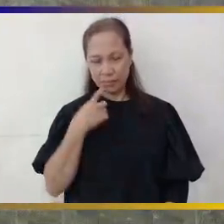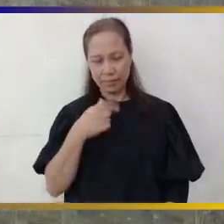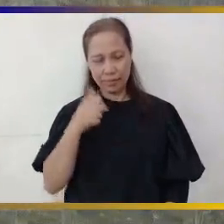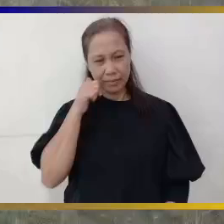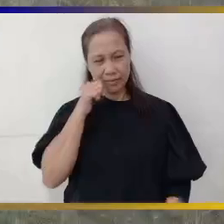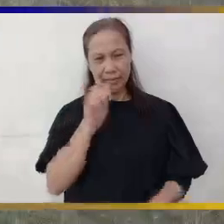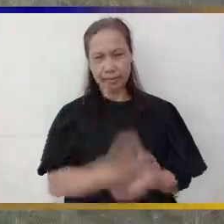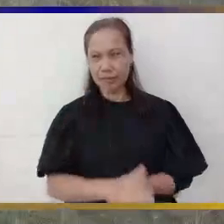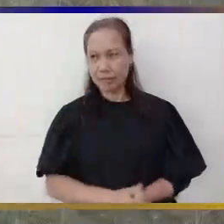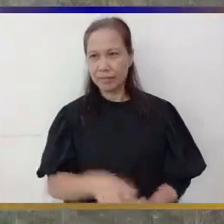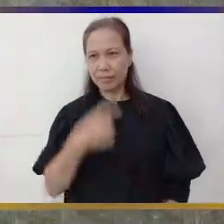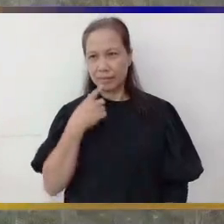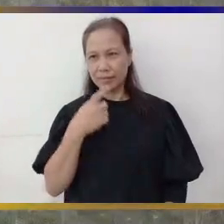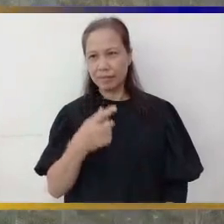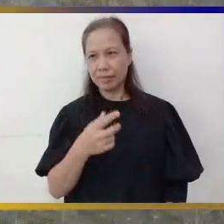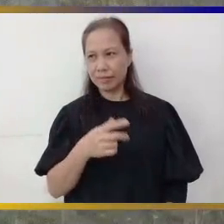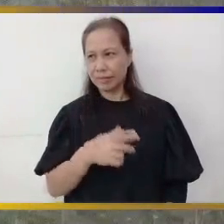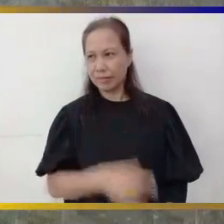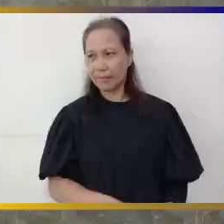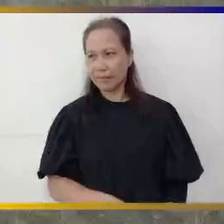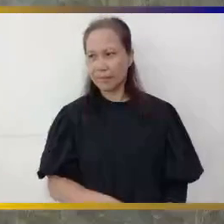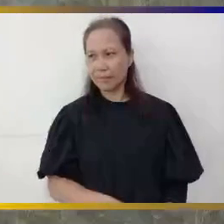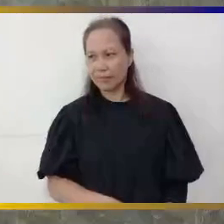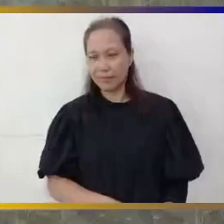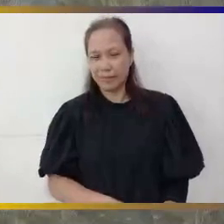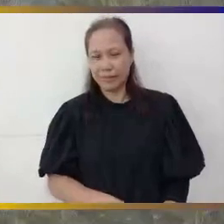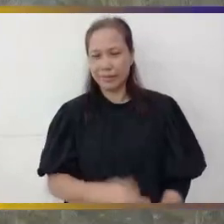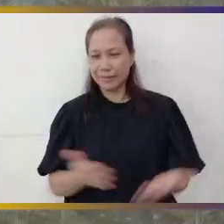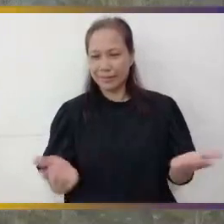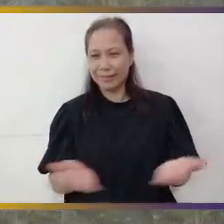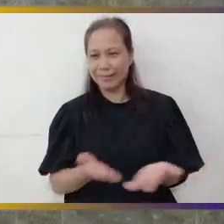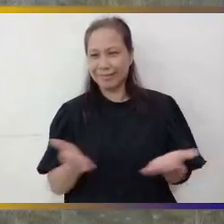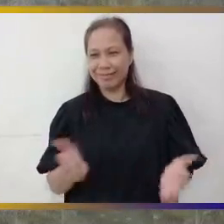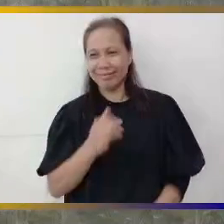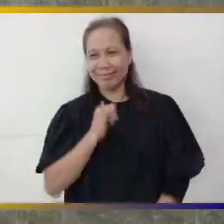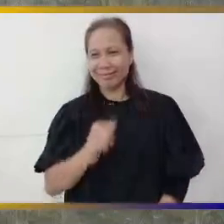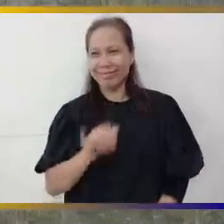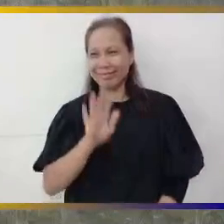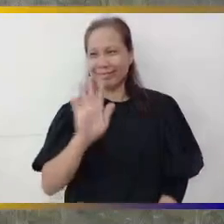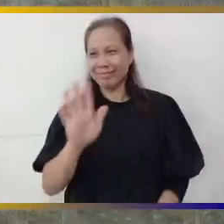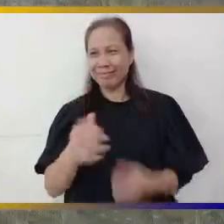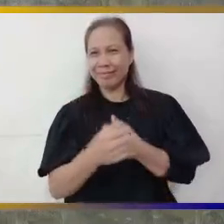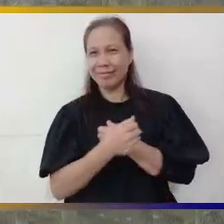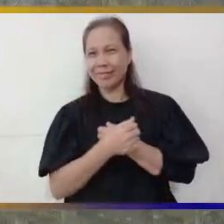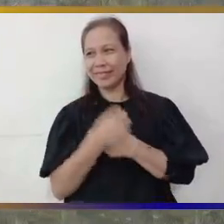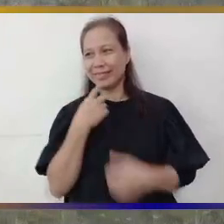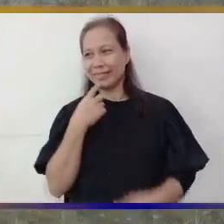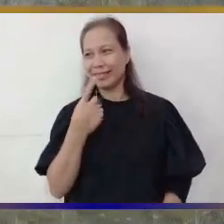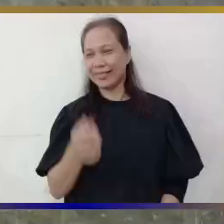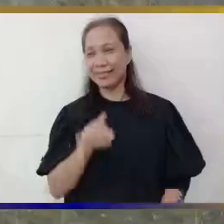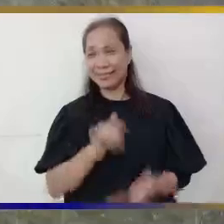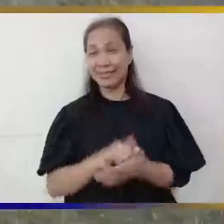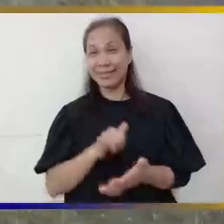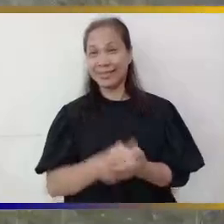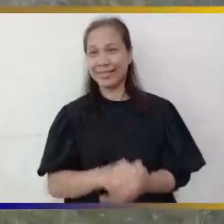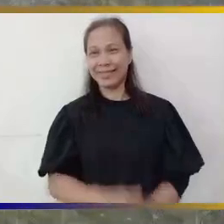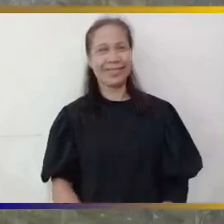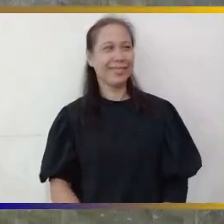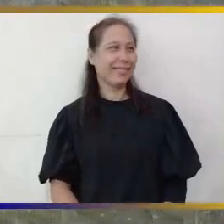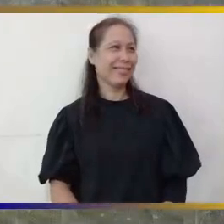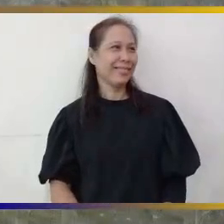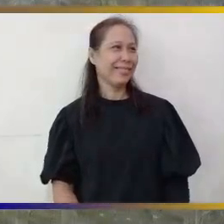sasabi saabihin mong mahal mo ako saan nasaan pagmamahal mo ba At sabihin sa mga asawa nila yan ba yan ba ang magsasabi mahal